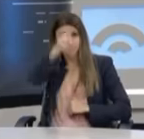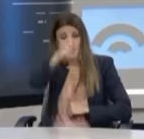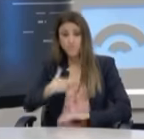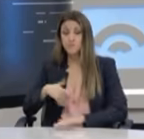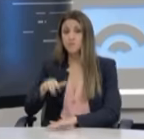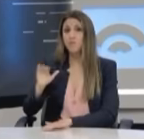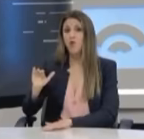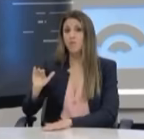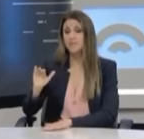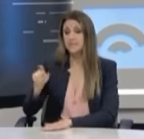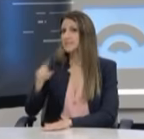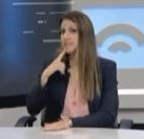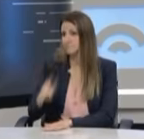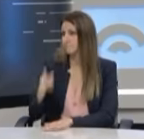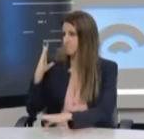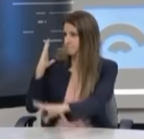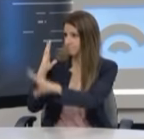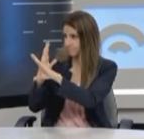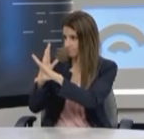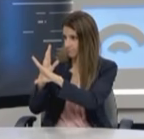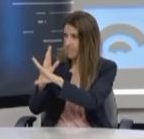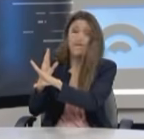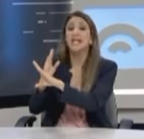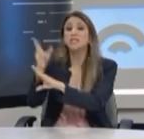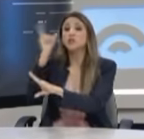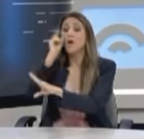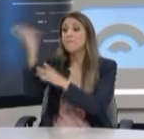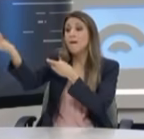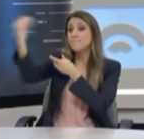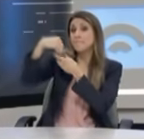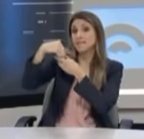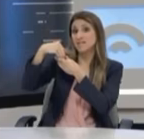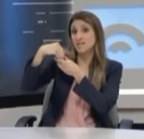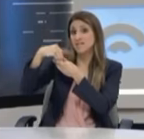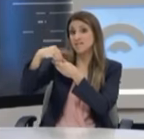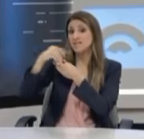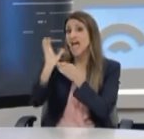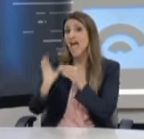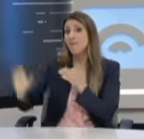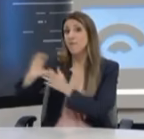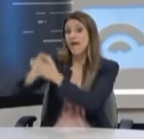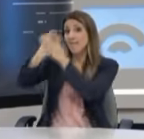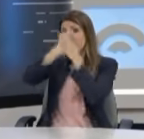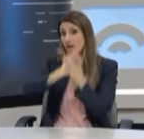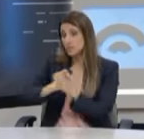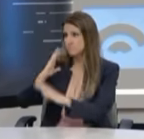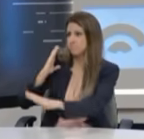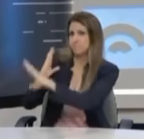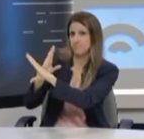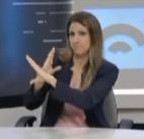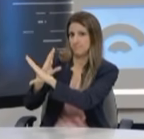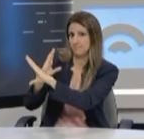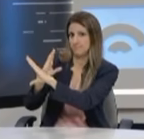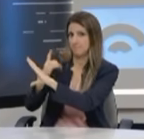ότι θα μπλοκάρει την είσοδο των Σκοπίων στην Ευρωπαϊκή Ένωση αν οι θέσεις της δεν ικανοποιηθούν.